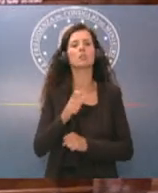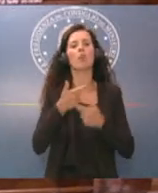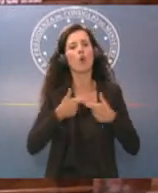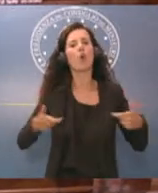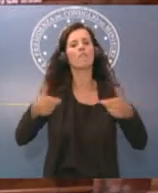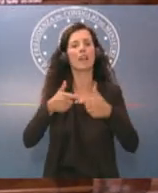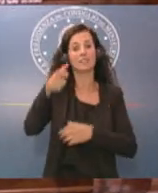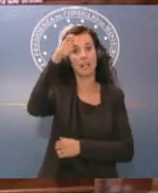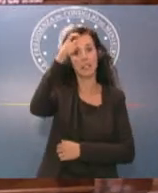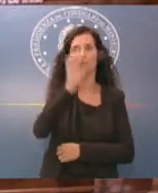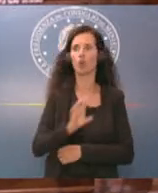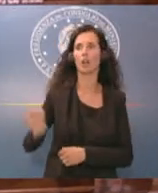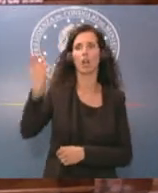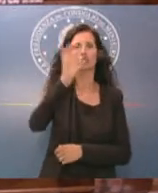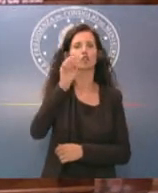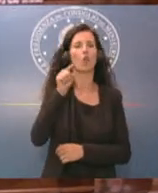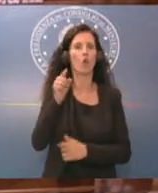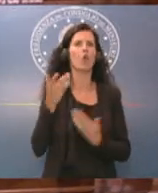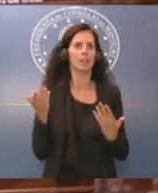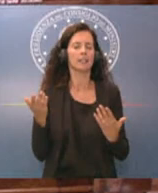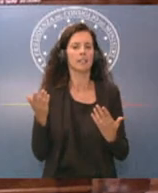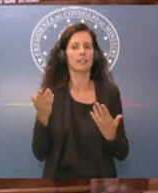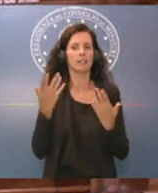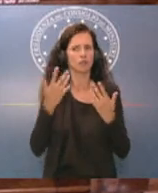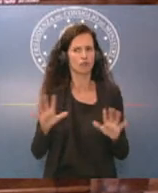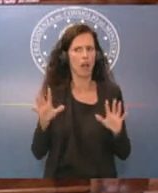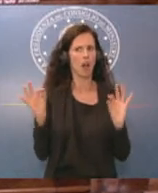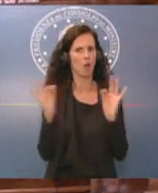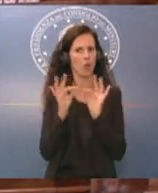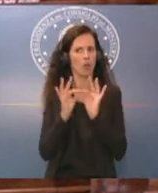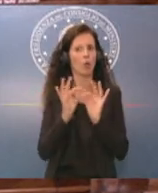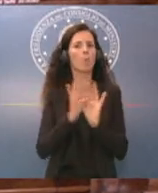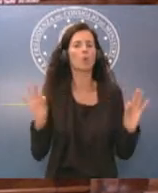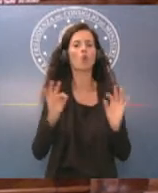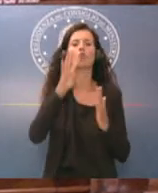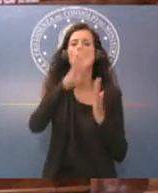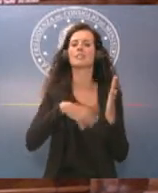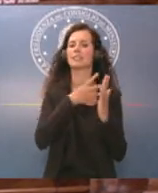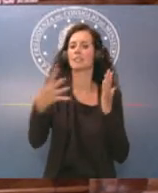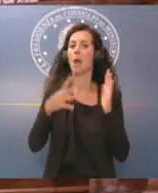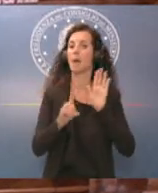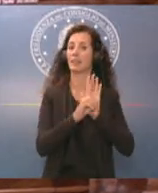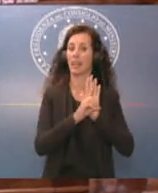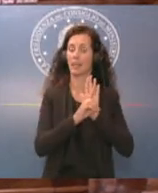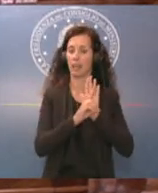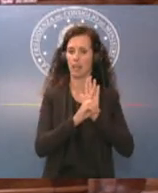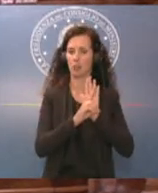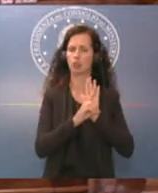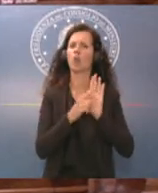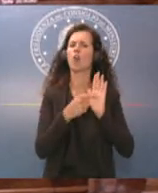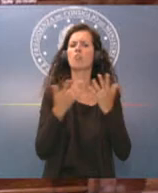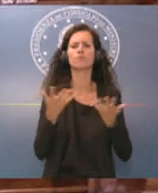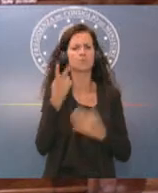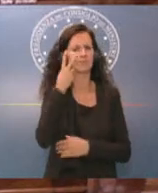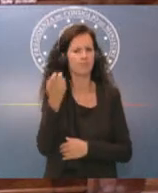Stato-Regioni dovrebbe essere concordato lo schema di decreto che assegna, secondo